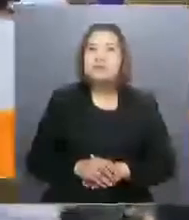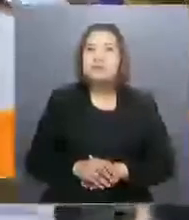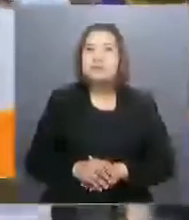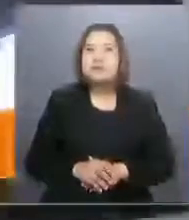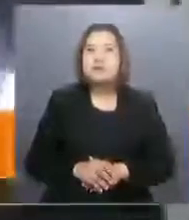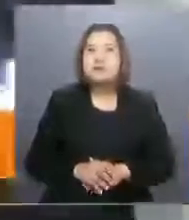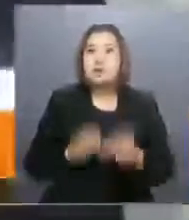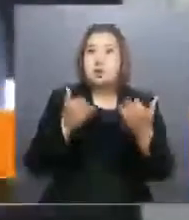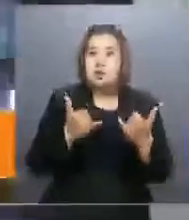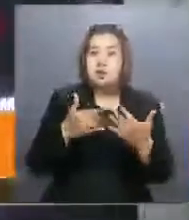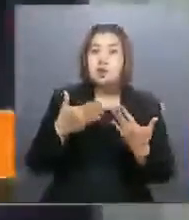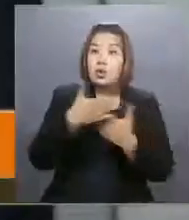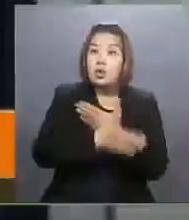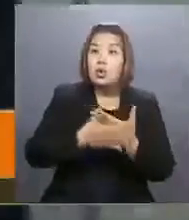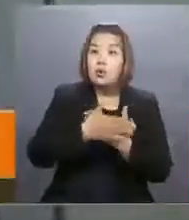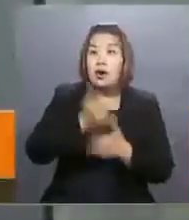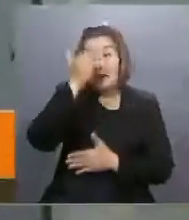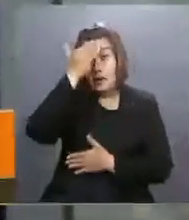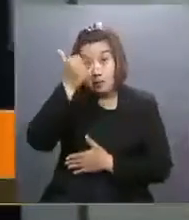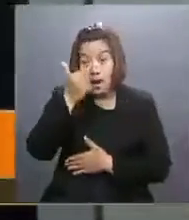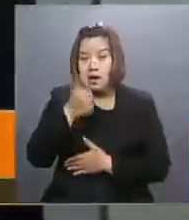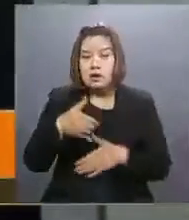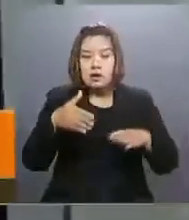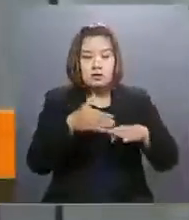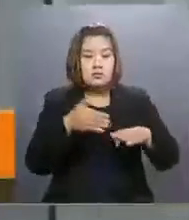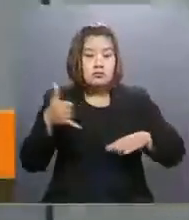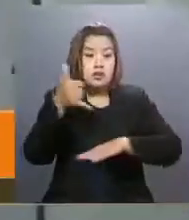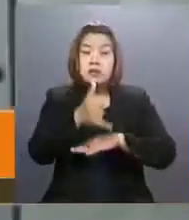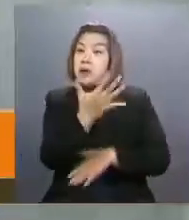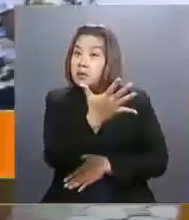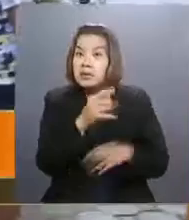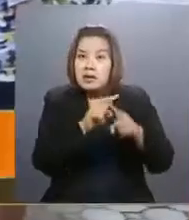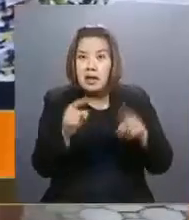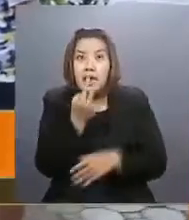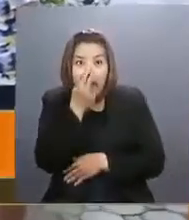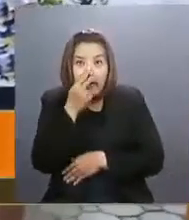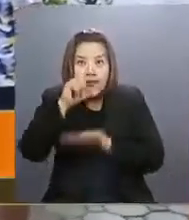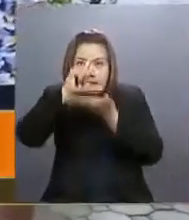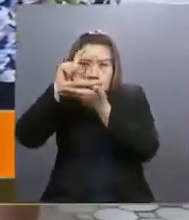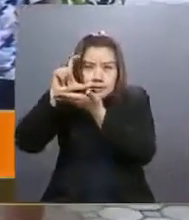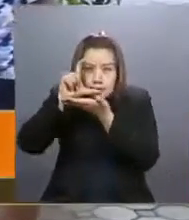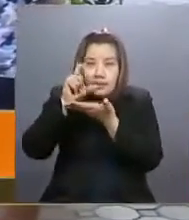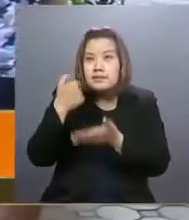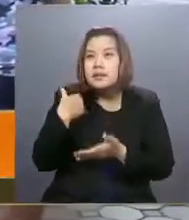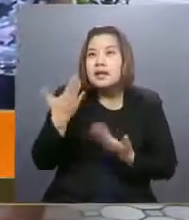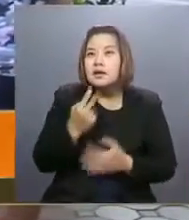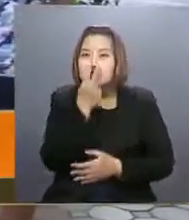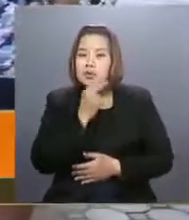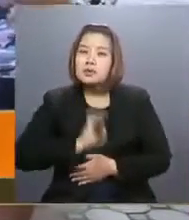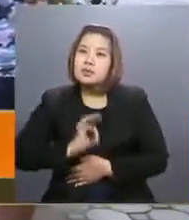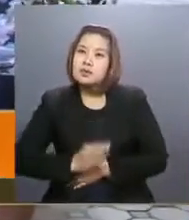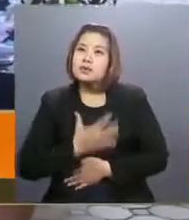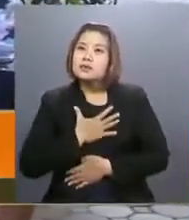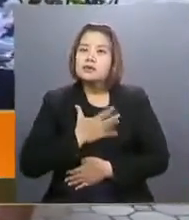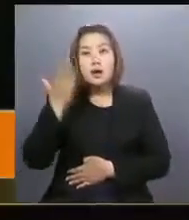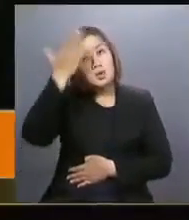แม้ว่าจะไม่ได้รับอนุญาตให้ขึ้นไปบนรถไฟนะครับแต่ว่าหลายคนก็ได้ถ่ายภาพเก็บเอาไว้พร้อมกับชื่นชมว่าสวยงามน่